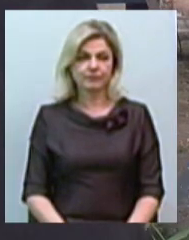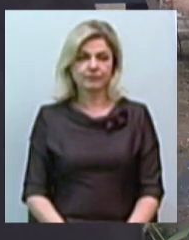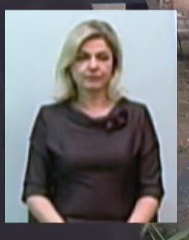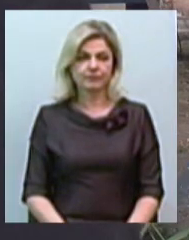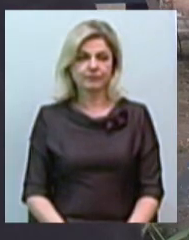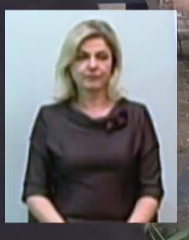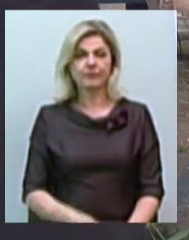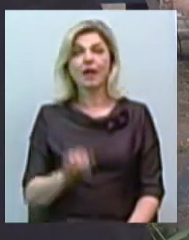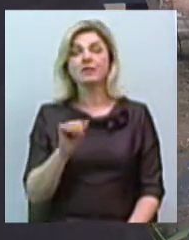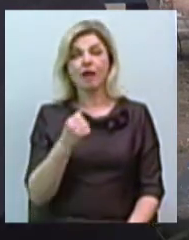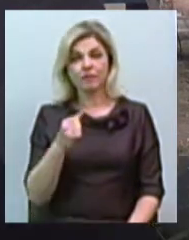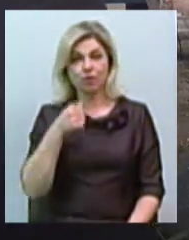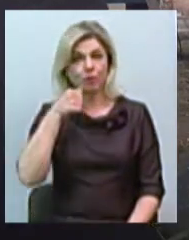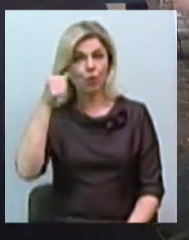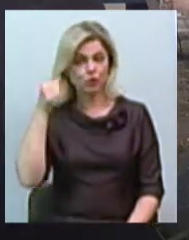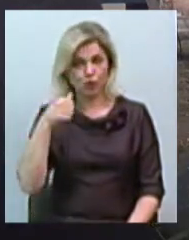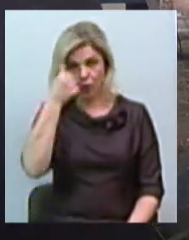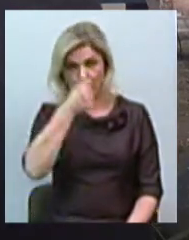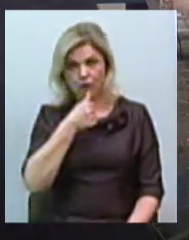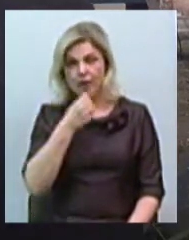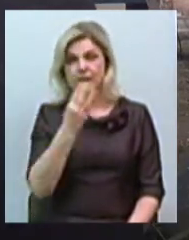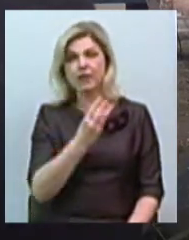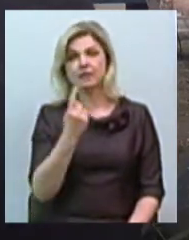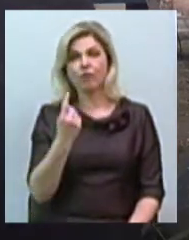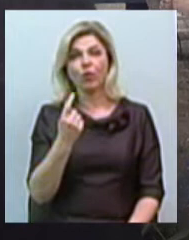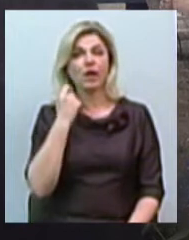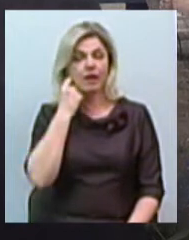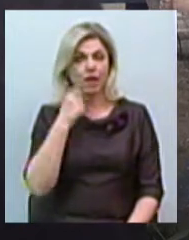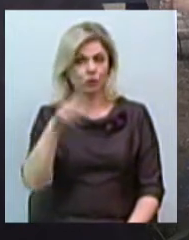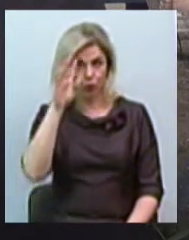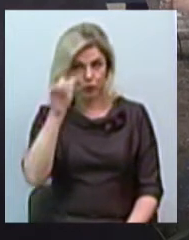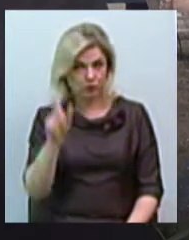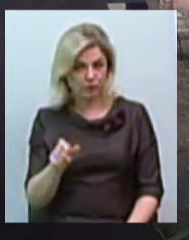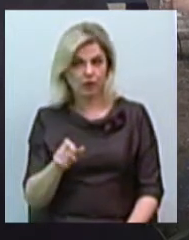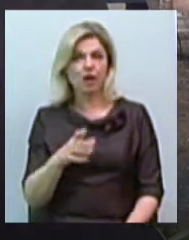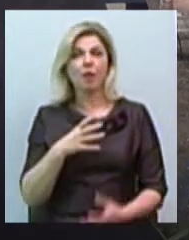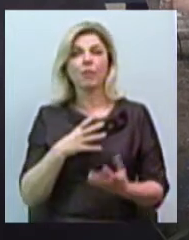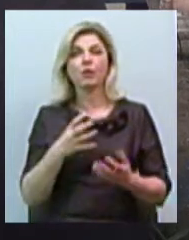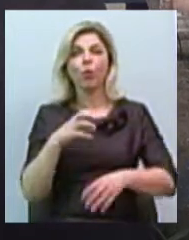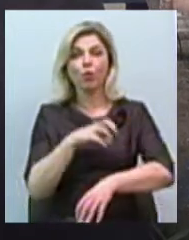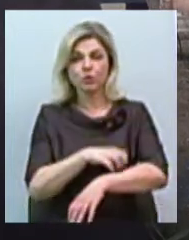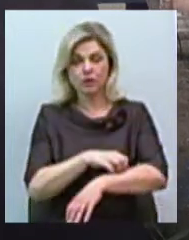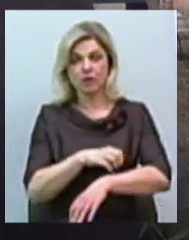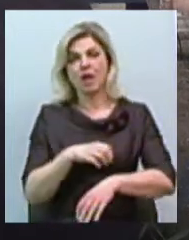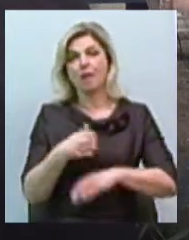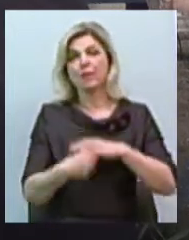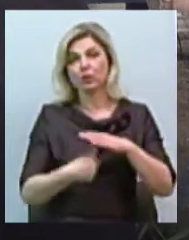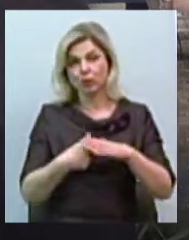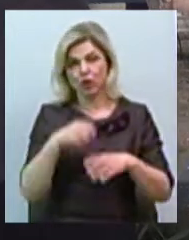У серпні минулого року 31-річна людина отримала укус безпритульної